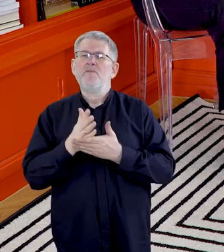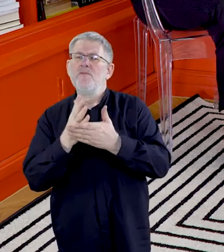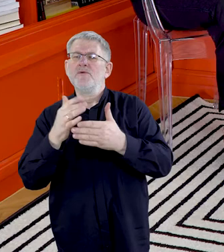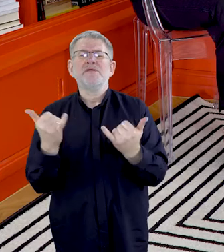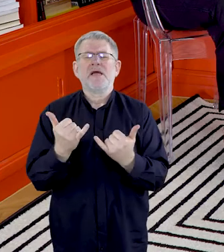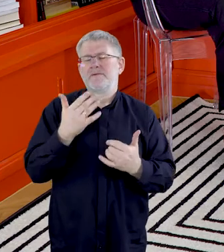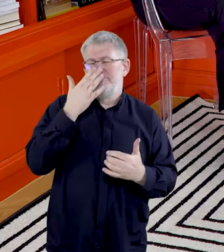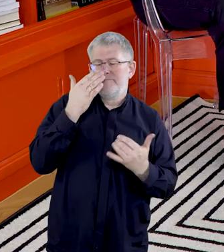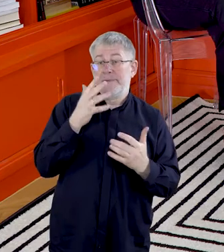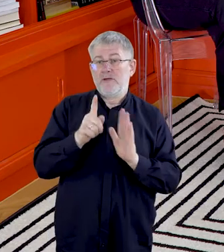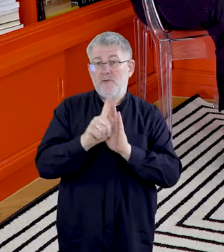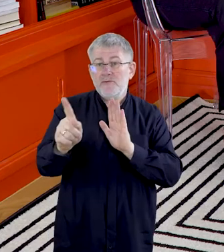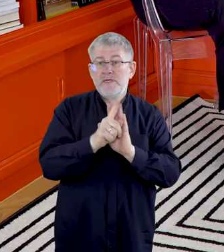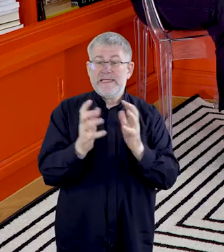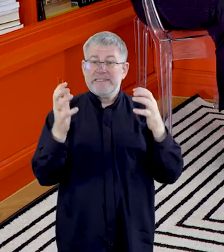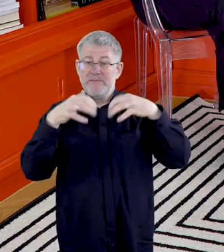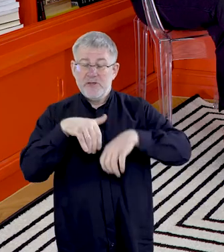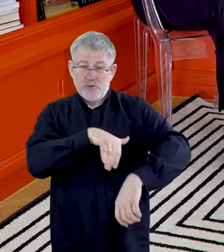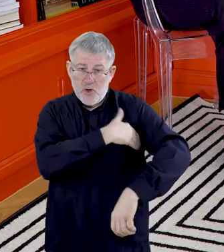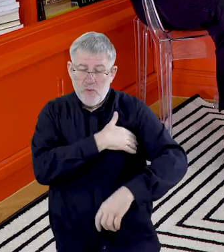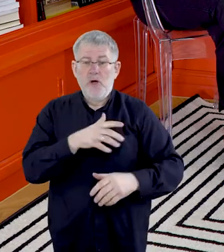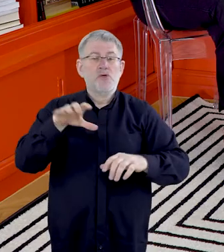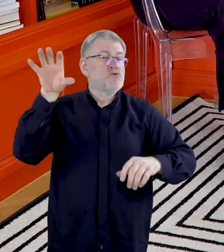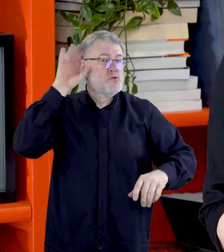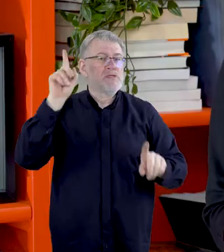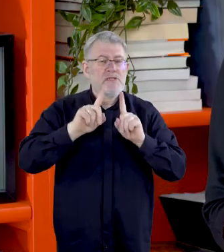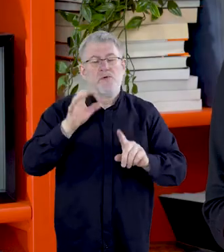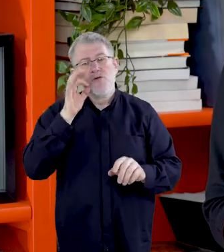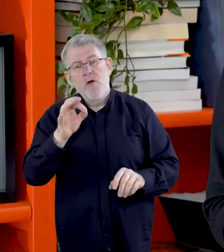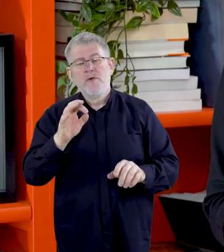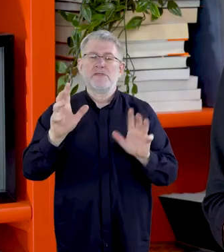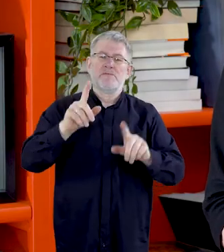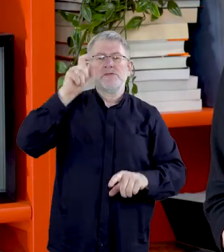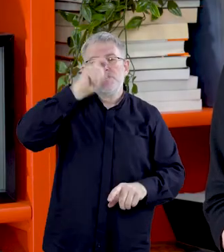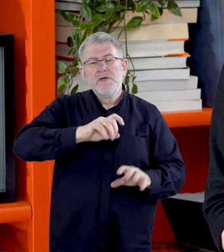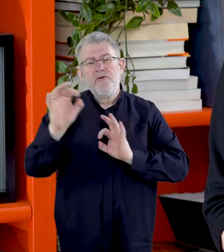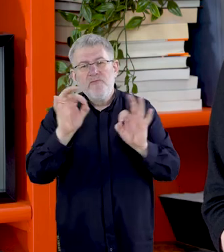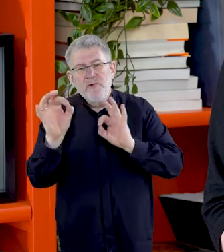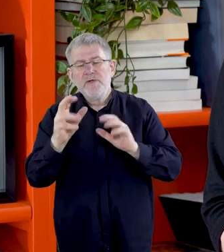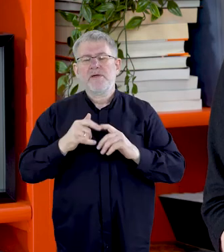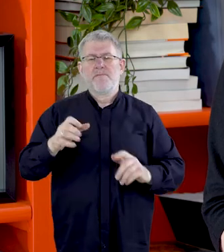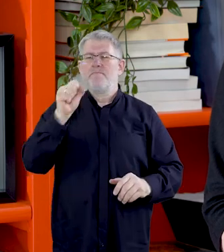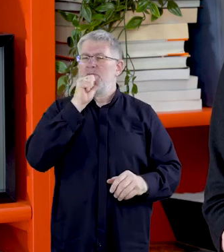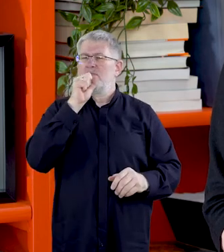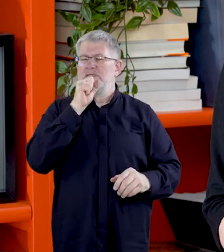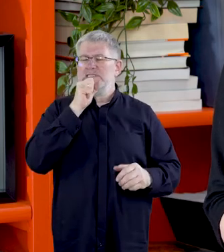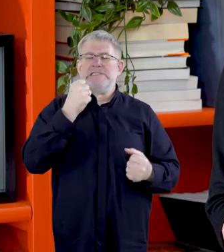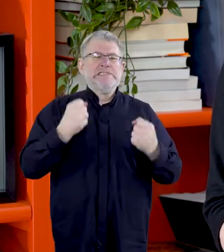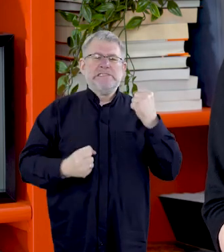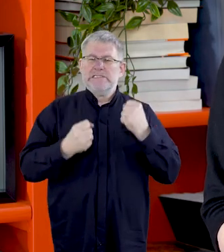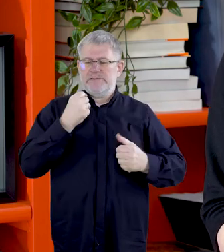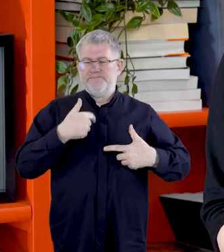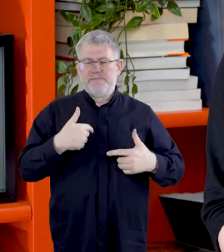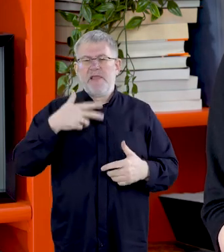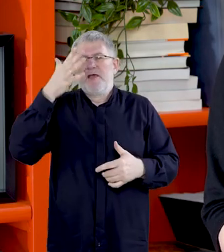że to chodzenie na zebrania, tak, słuchanie czasami dobrych informacji, czasami złych dla babci, zaczynało być naprawdę z biegiem czasu trudne. I ja